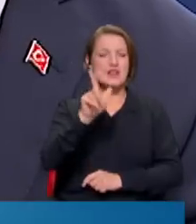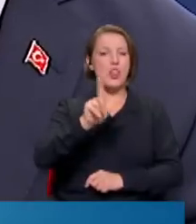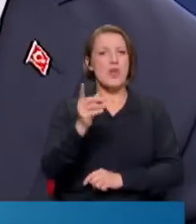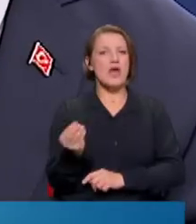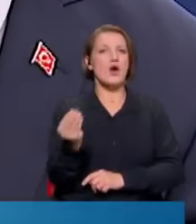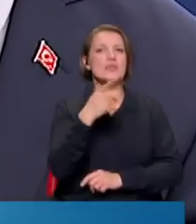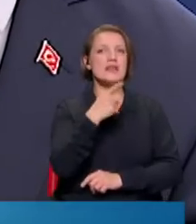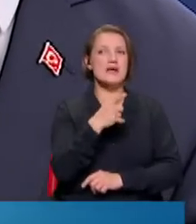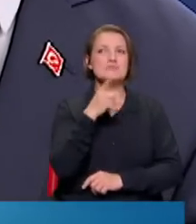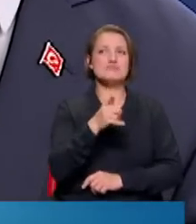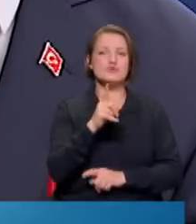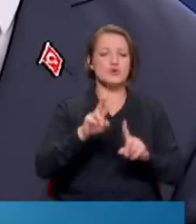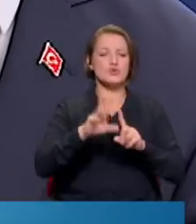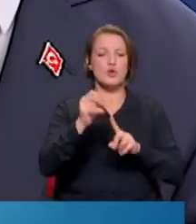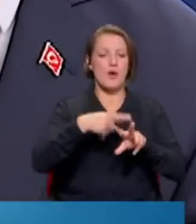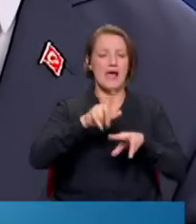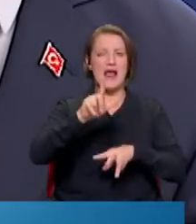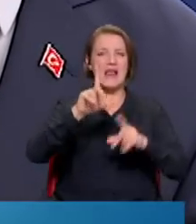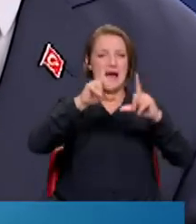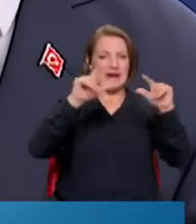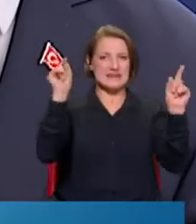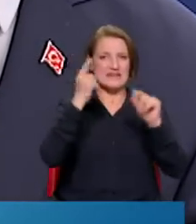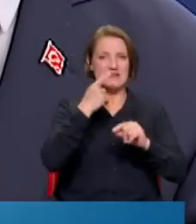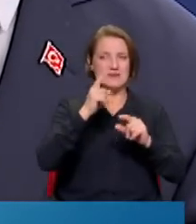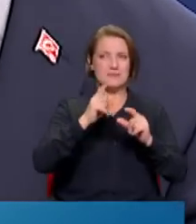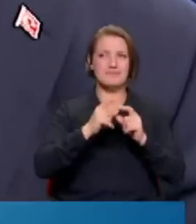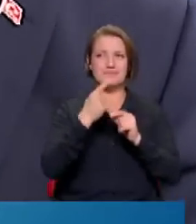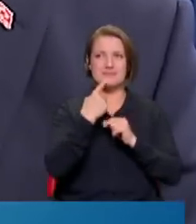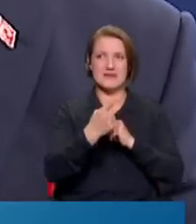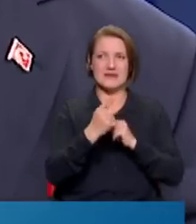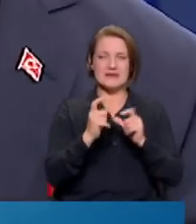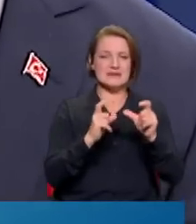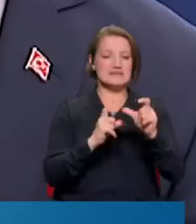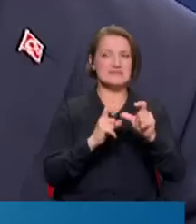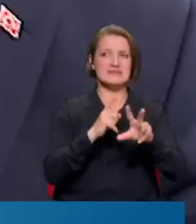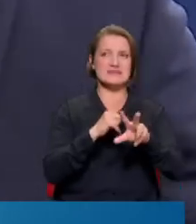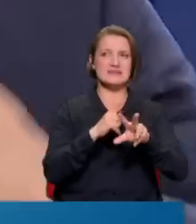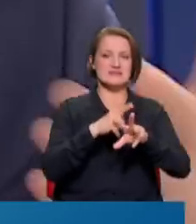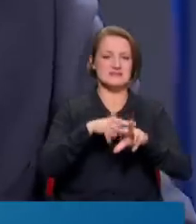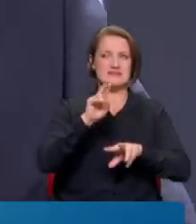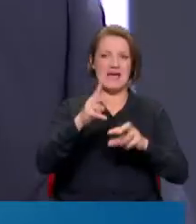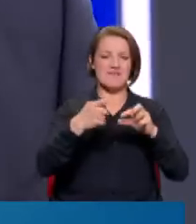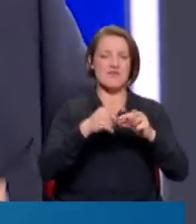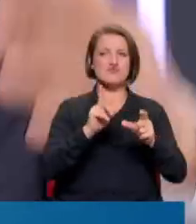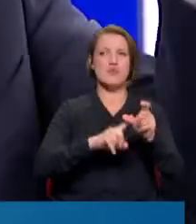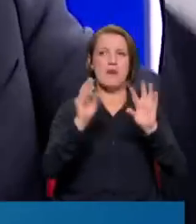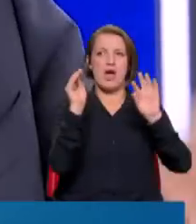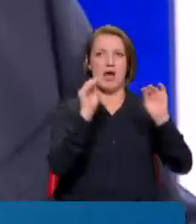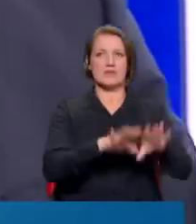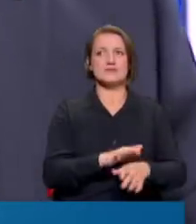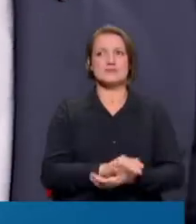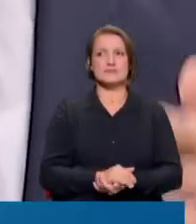gönderildi buna Noel haritası deriz ikincisi sevr'de aynı Harita var sevri çöpe atıldı o